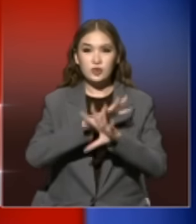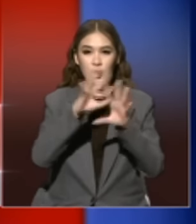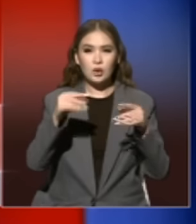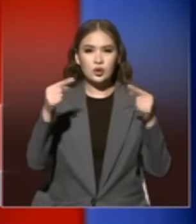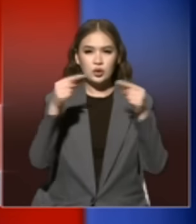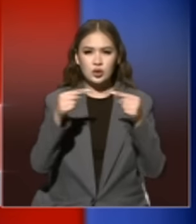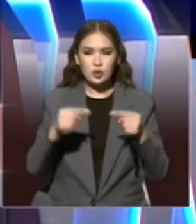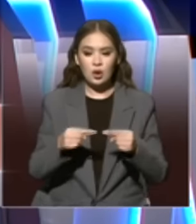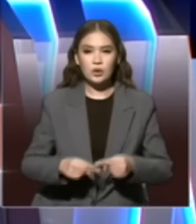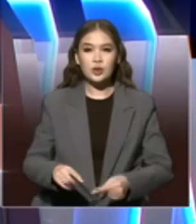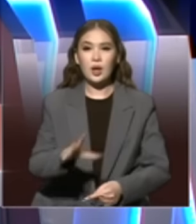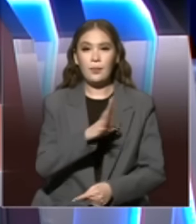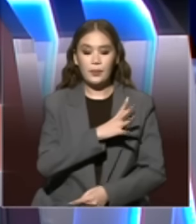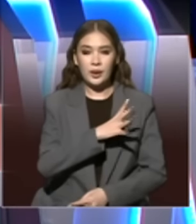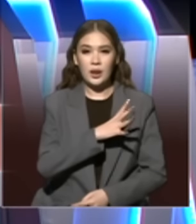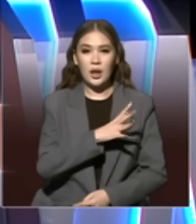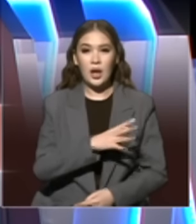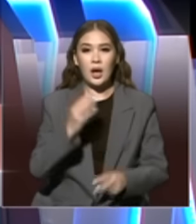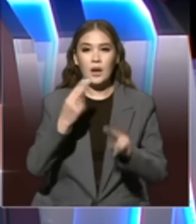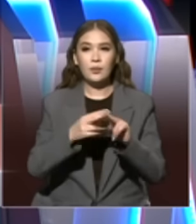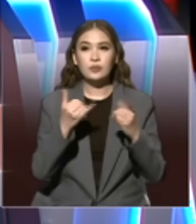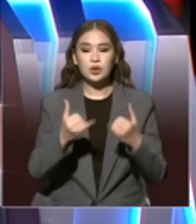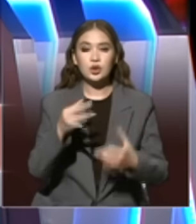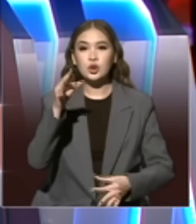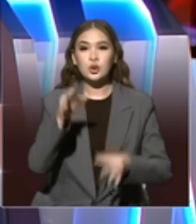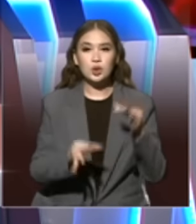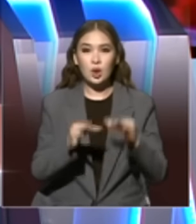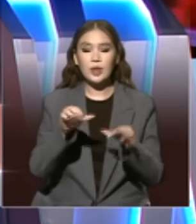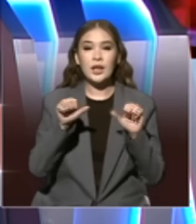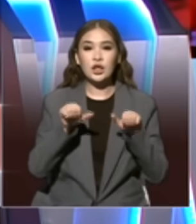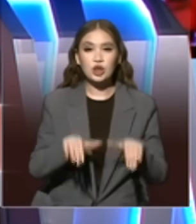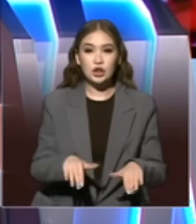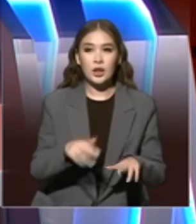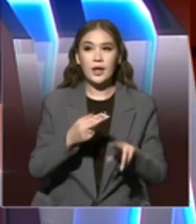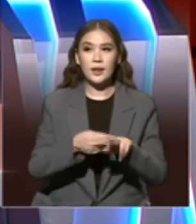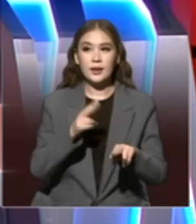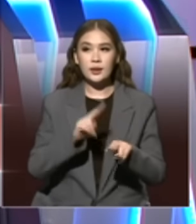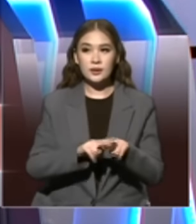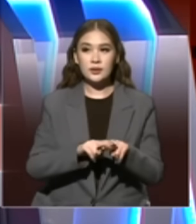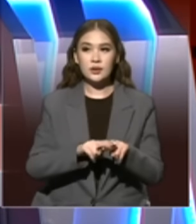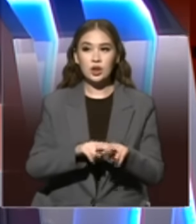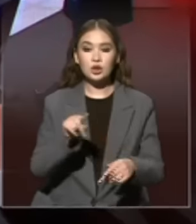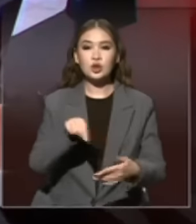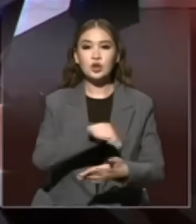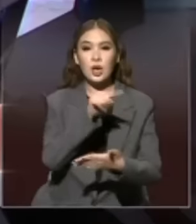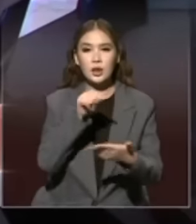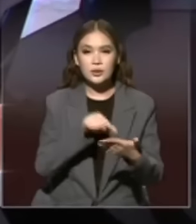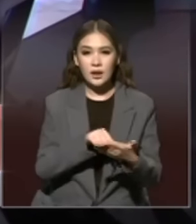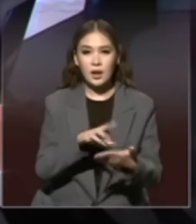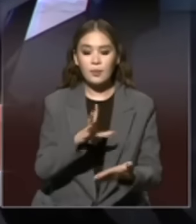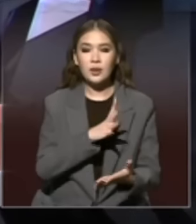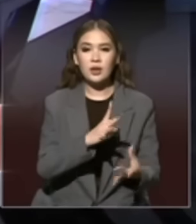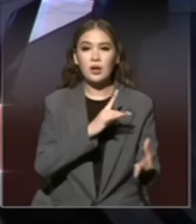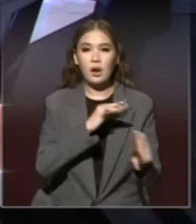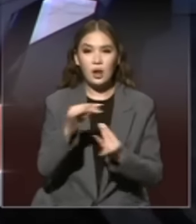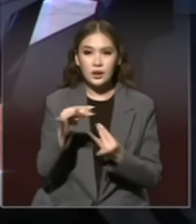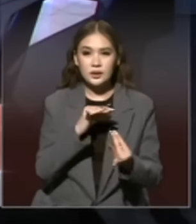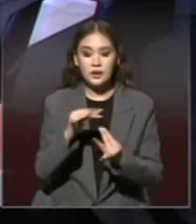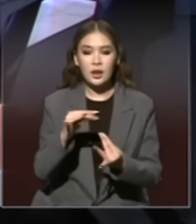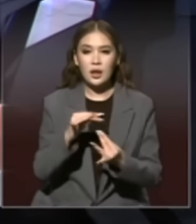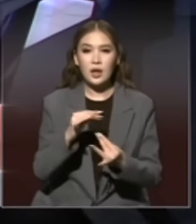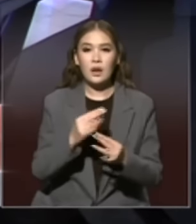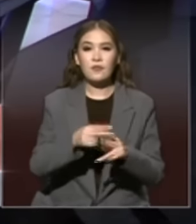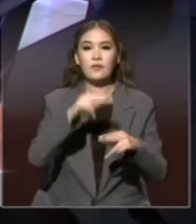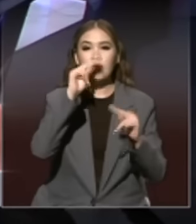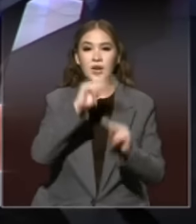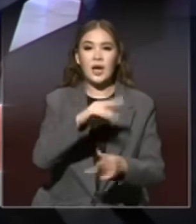қаралды. Осылай жаңағы бүгінгі соттың жаңағы қабылдап отырған шешімі алқабилердің жаңағы сұрақтар қойып, бұның ісі кінәсі